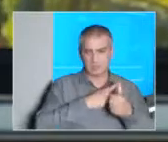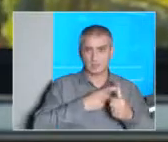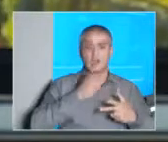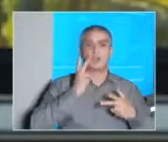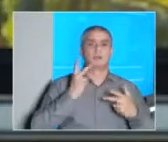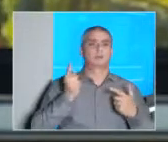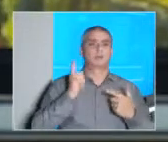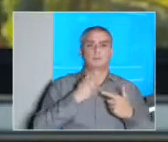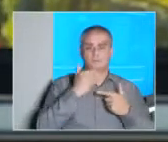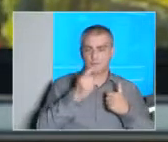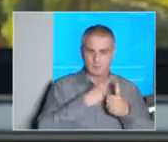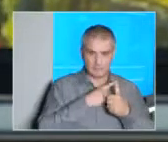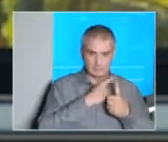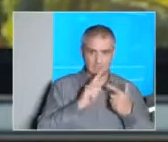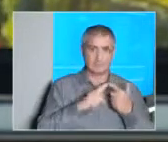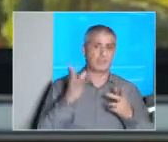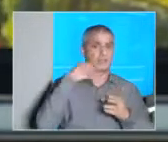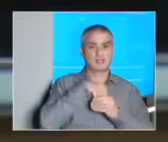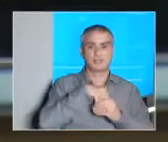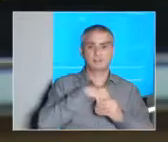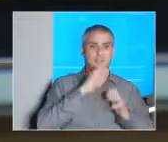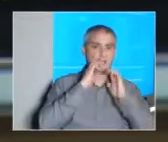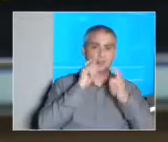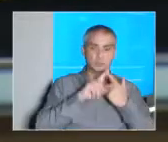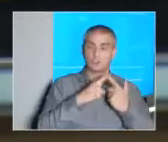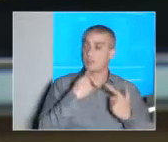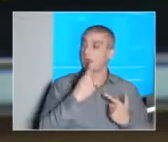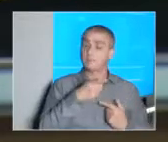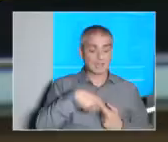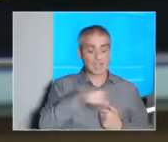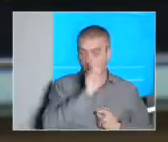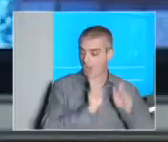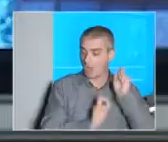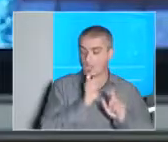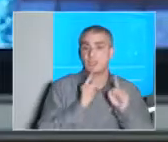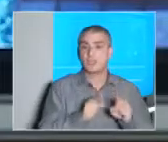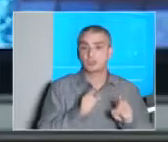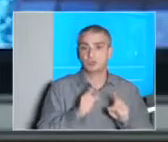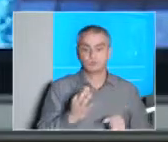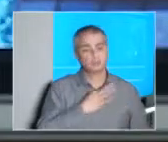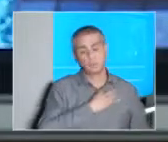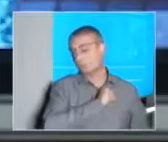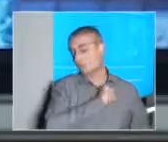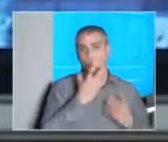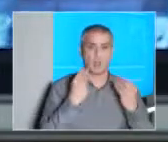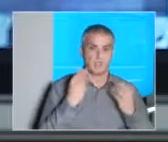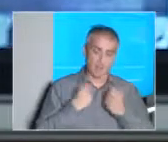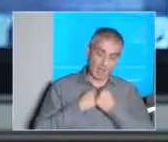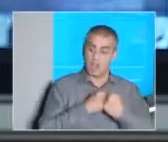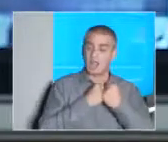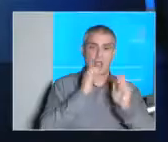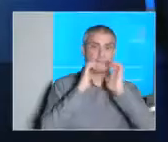חולי הסרטן בפרונט, הכנסת אותם לתקשורת, אמרת אלה האנשים שיפגעו הכי הרבה